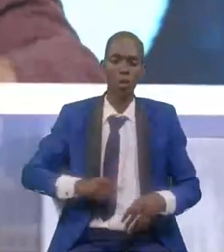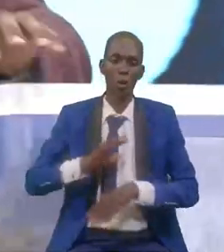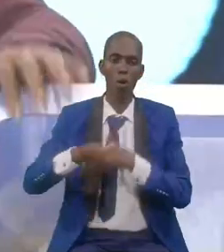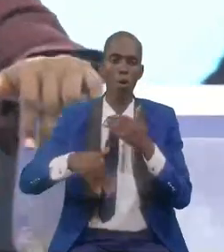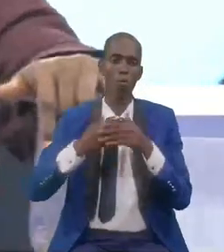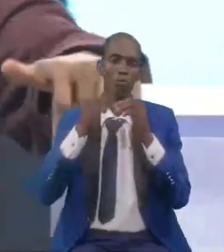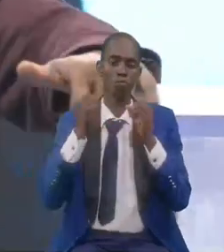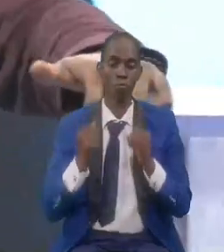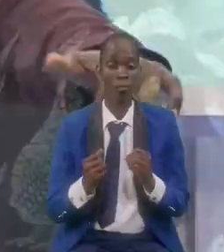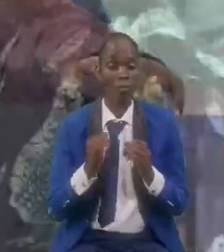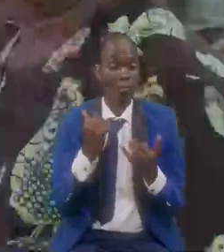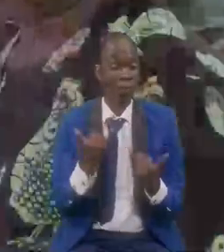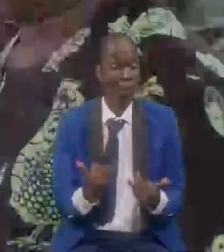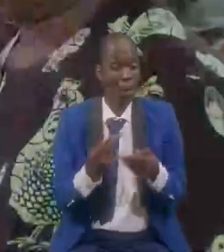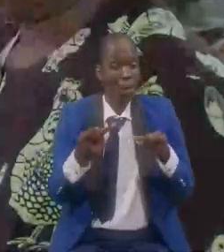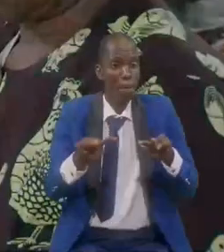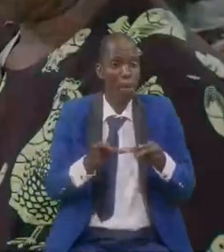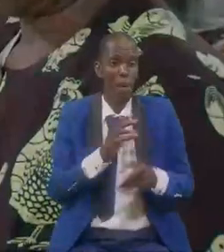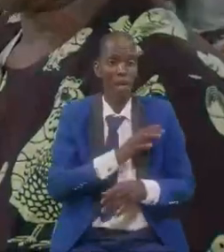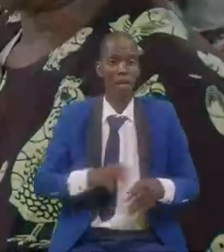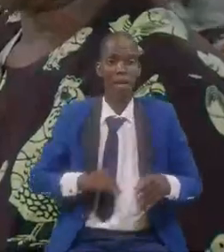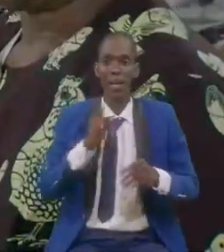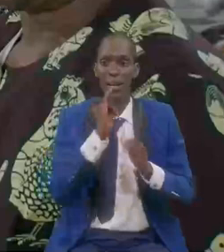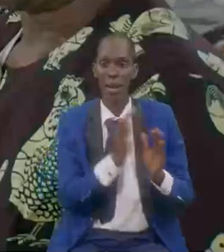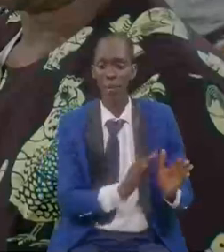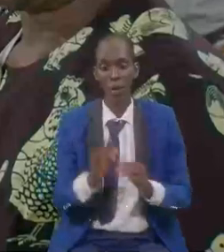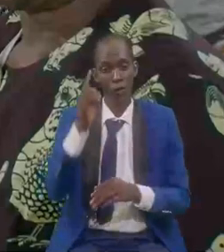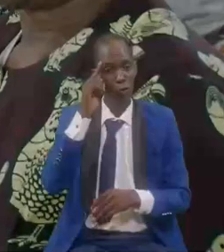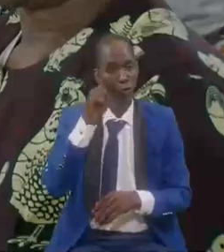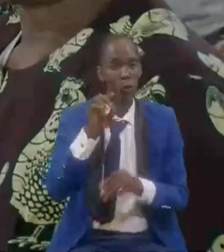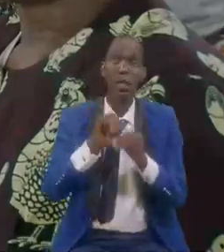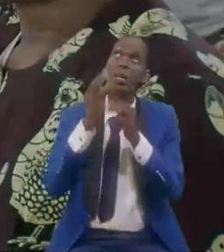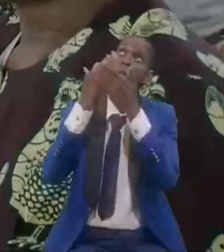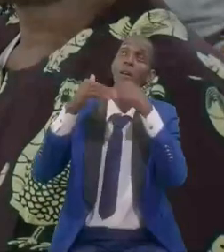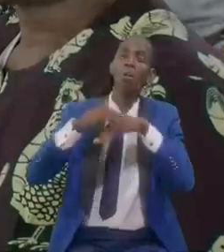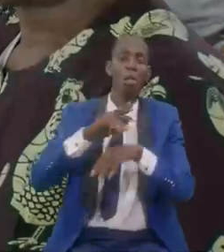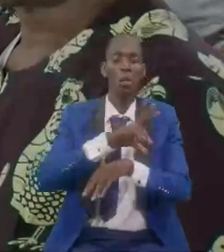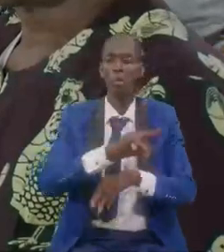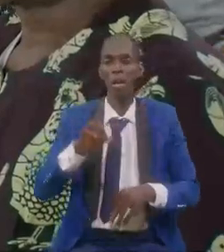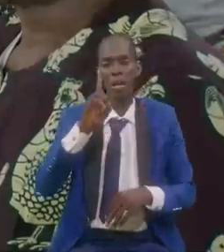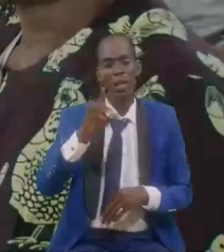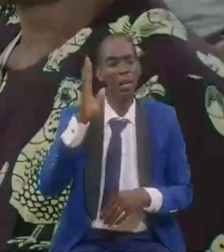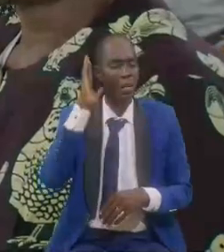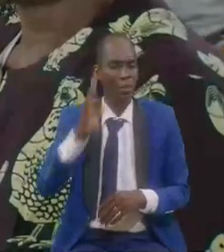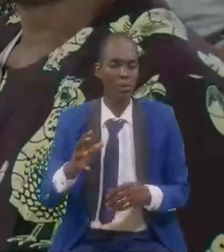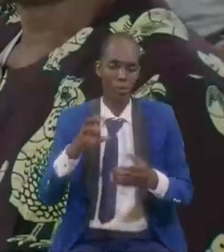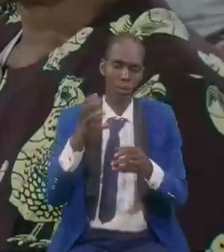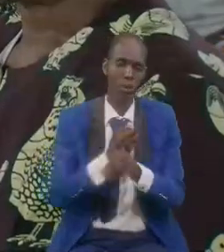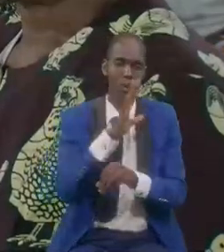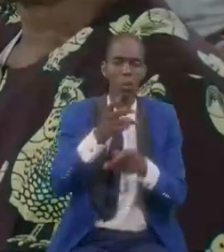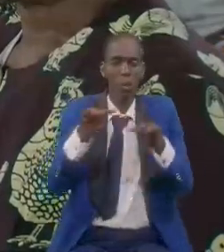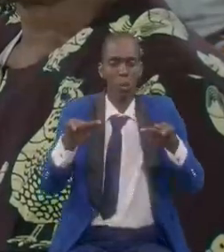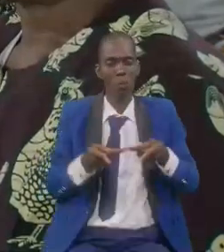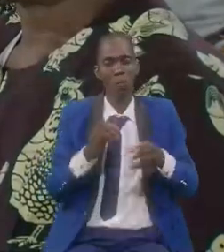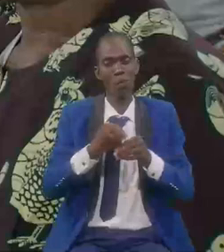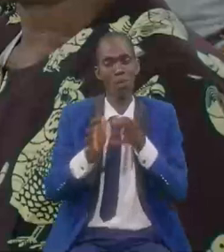La place que Christ prépare pour toi au ciel, personne ne va prendre ta place. J'ai